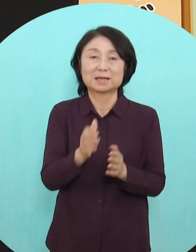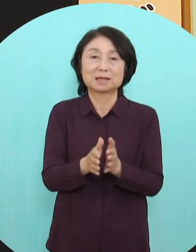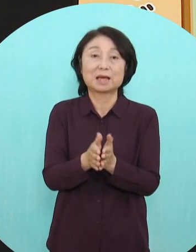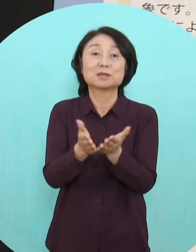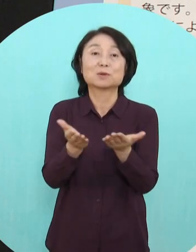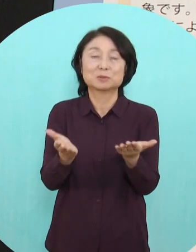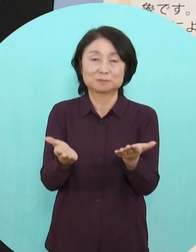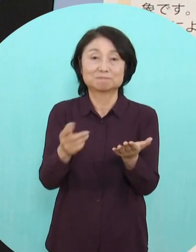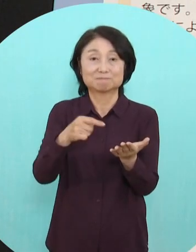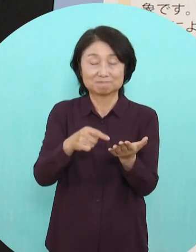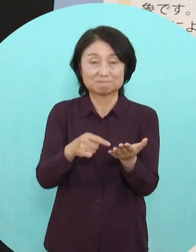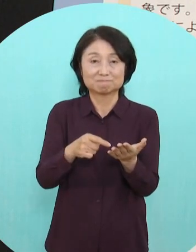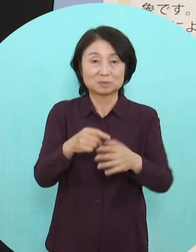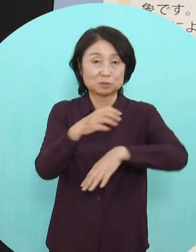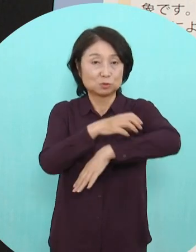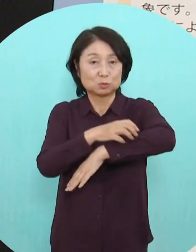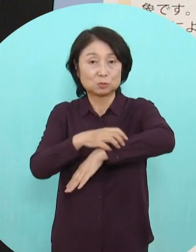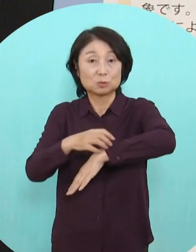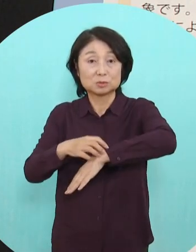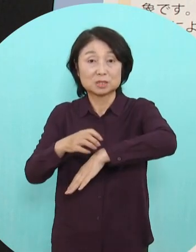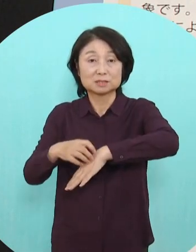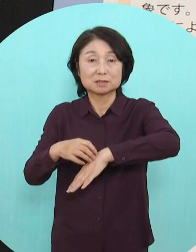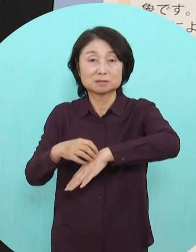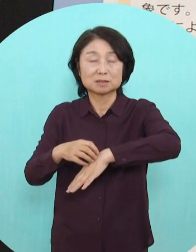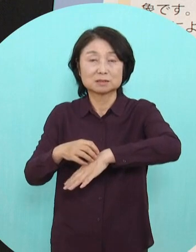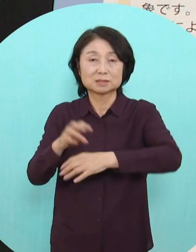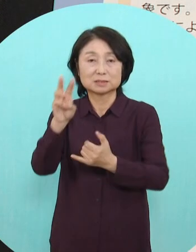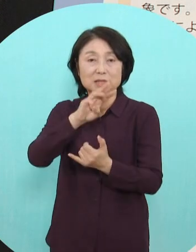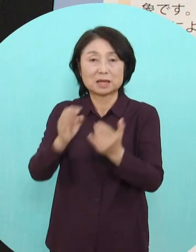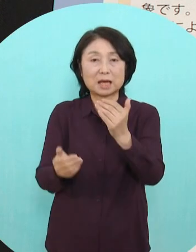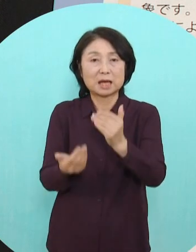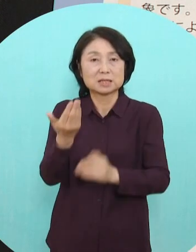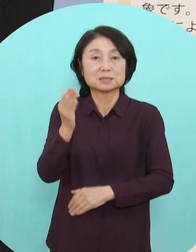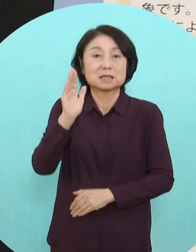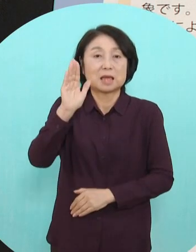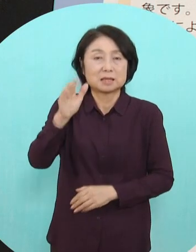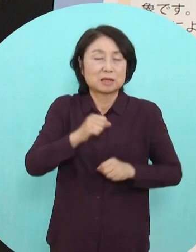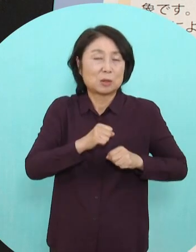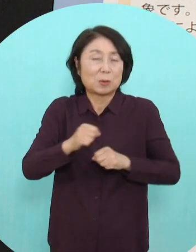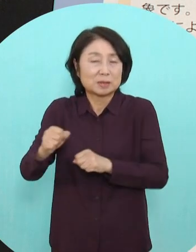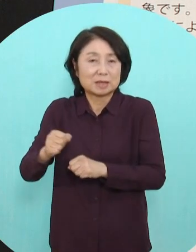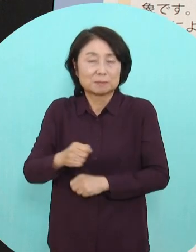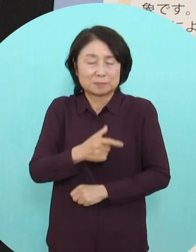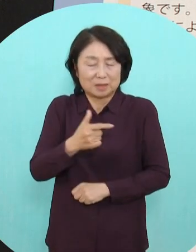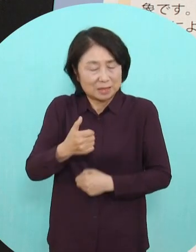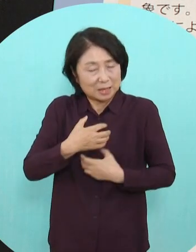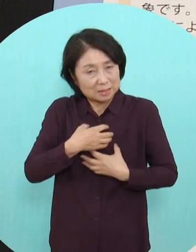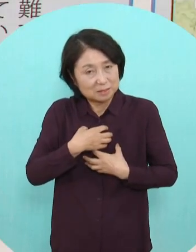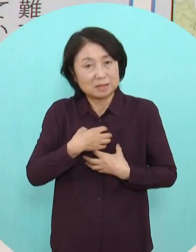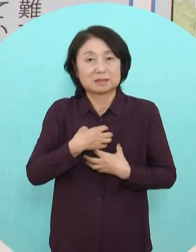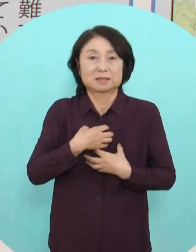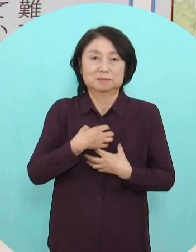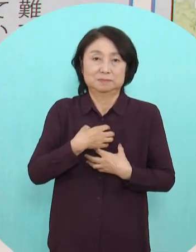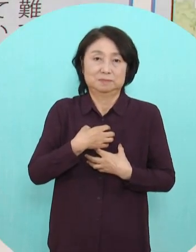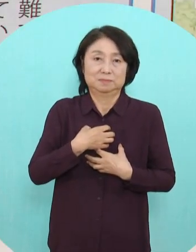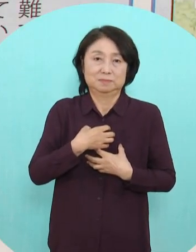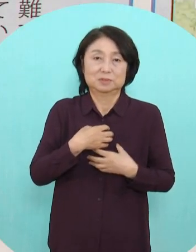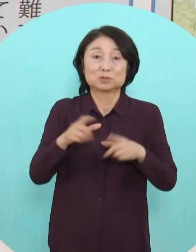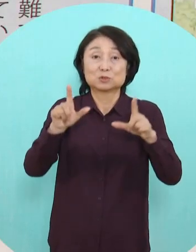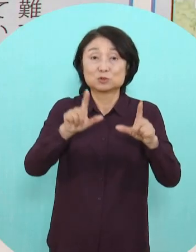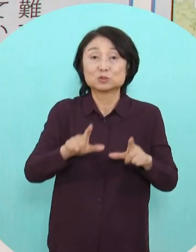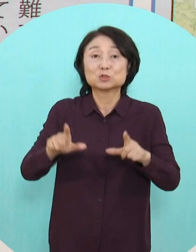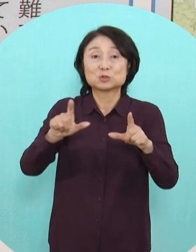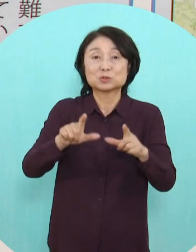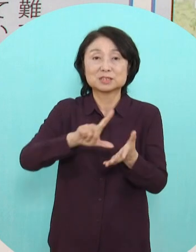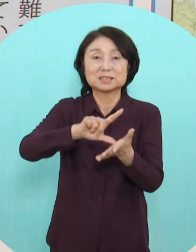。土砂災害などの災害が発生してからの避難は大変危険です。